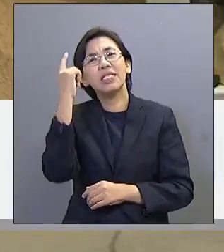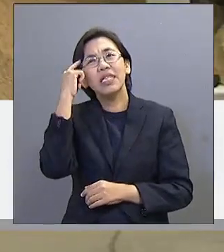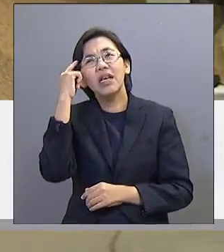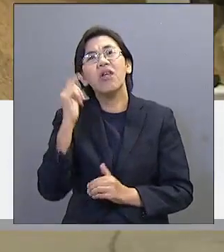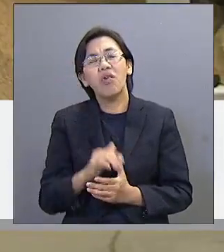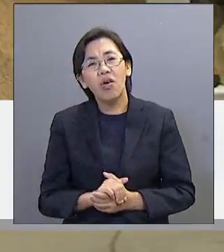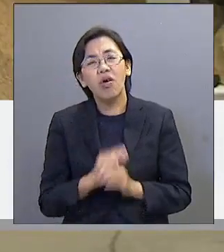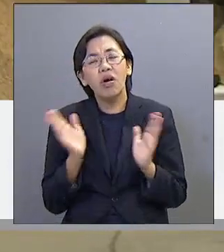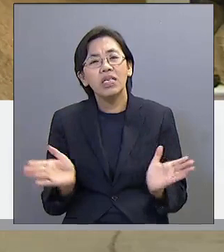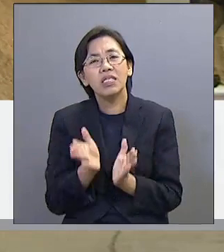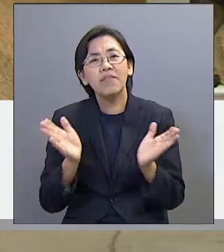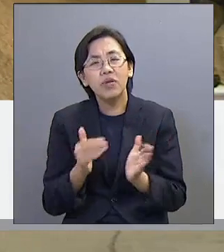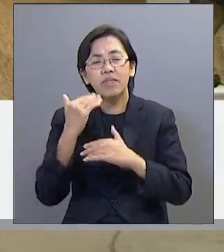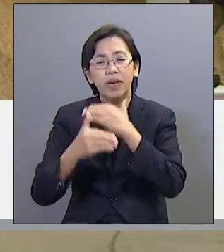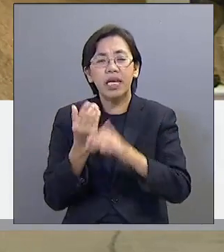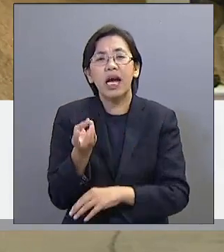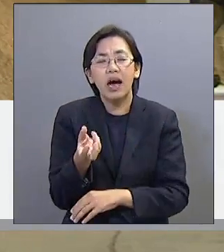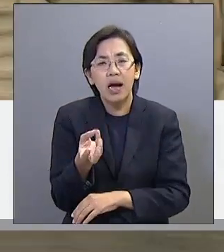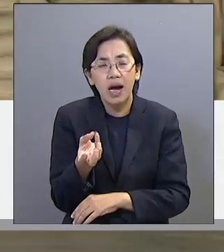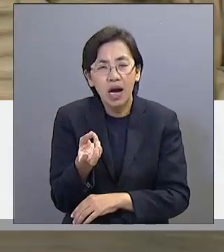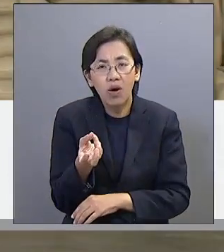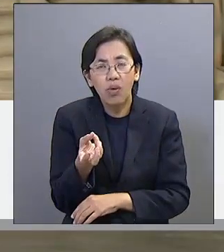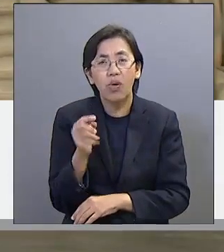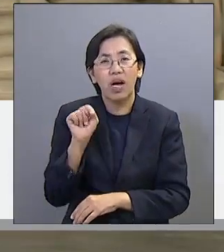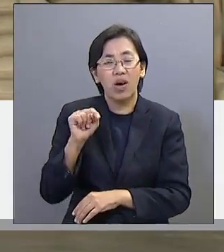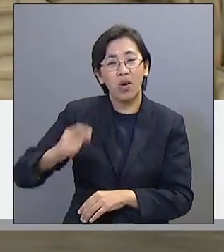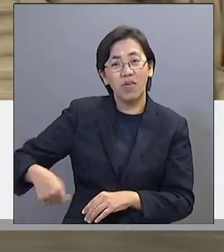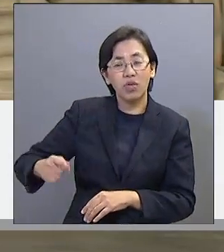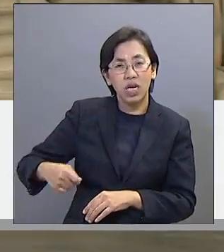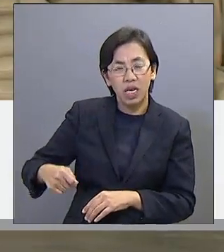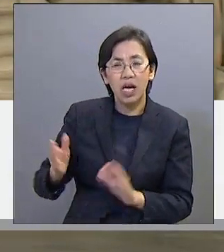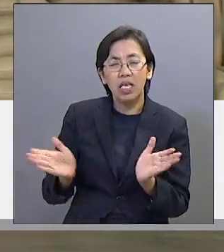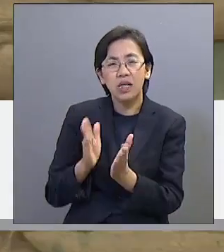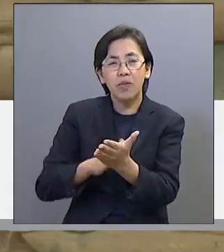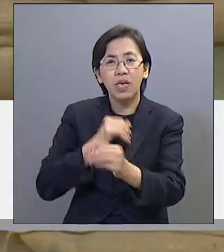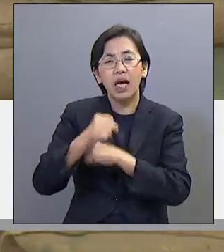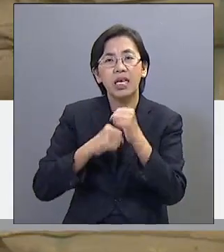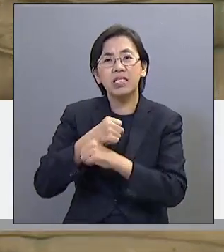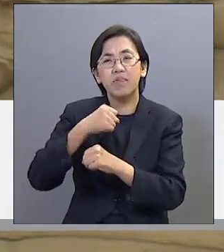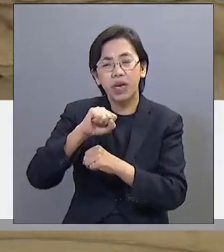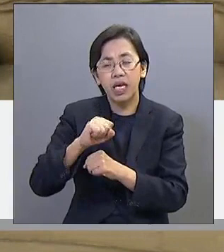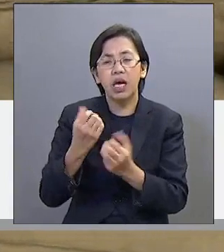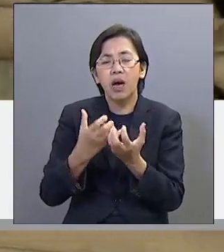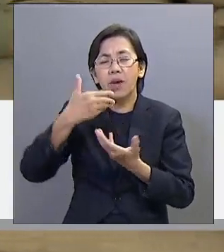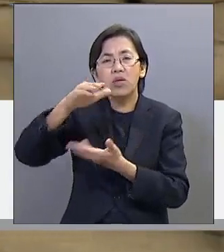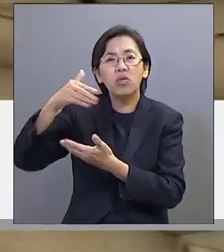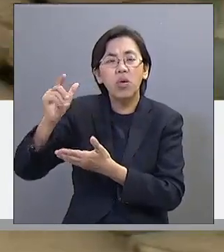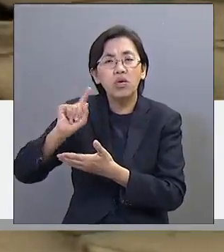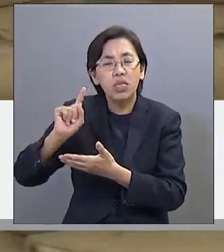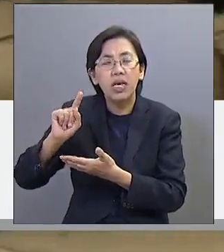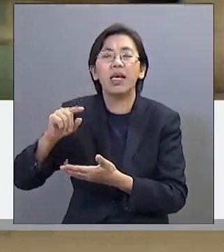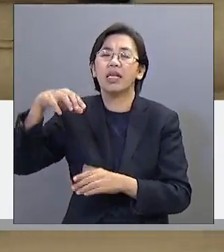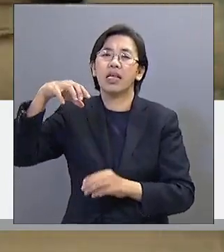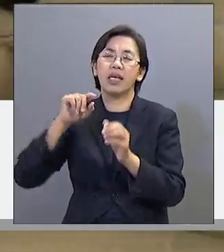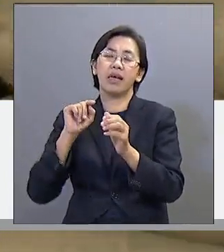ที่สนับสนุนการพัฒนาพันธุ์ข้าวผกาลำดวลที่ยาวนานมากว่า 10ปีเนี่ยเป็นผู้ส่งออกรายใหญ่อยู่ในพระตะบองนะ